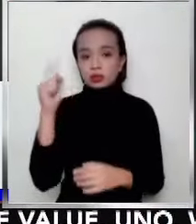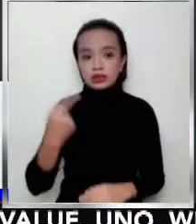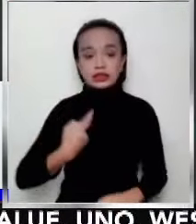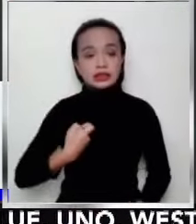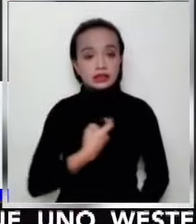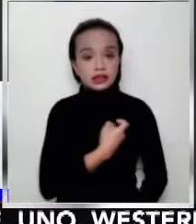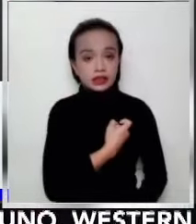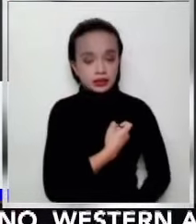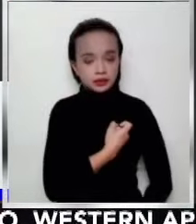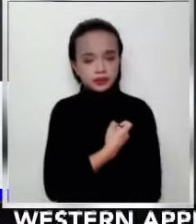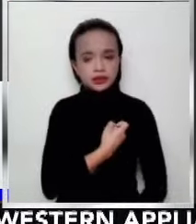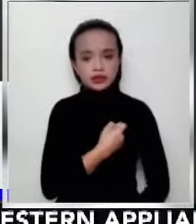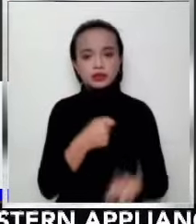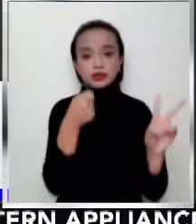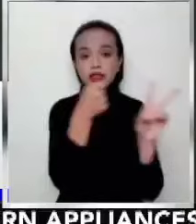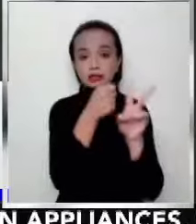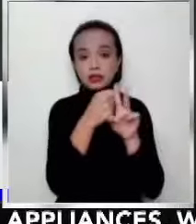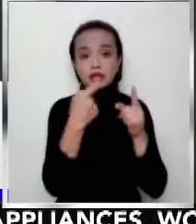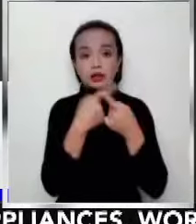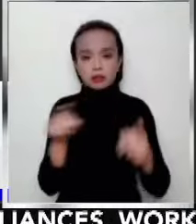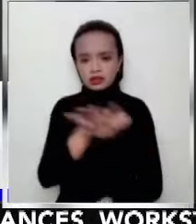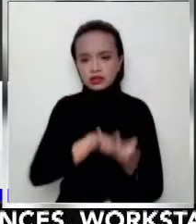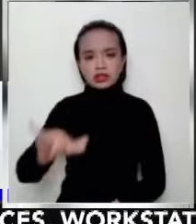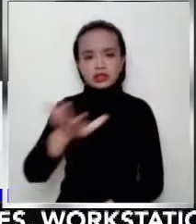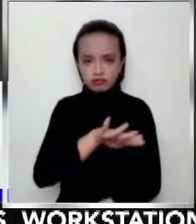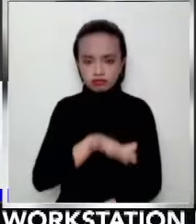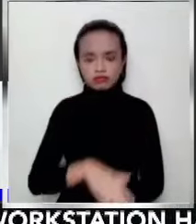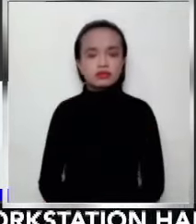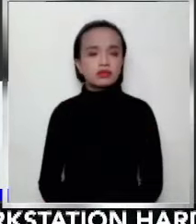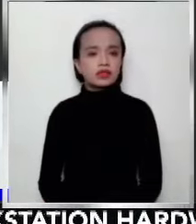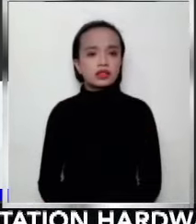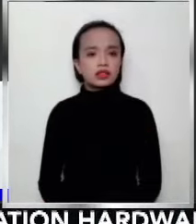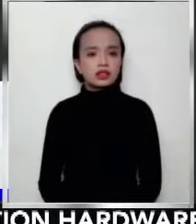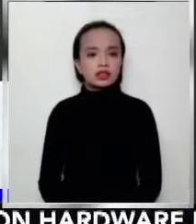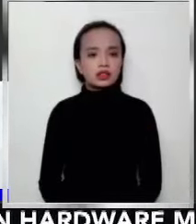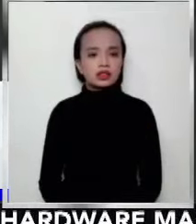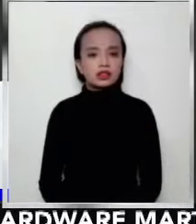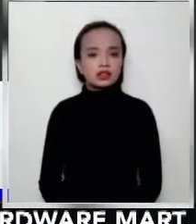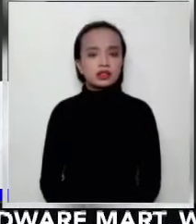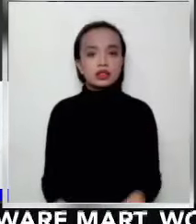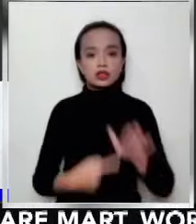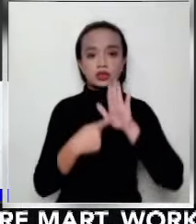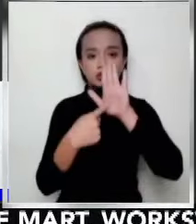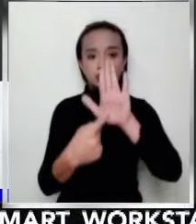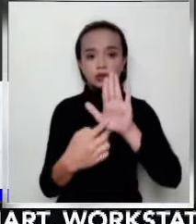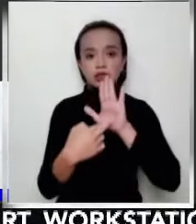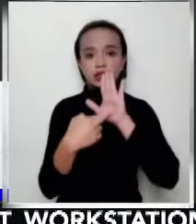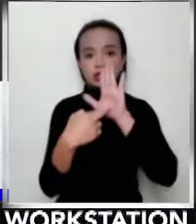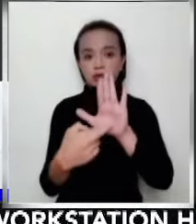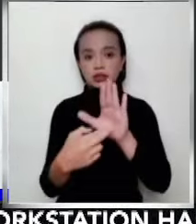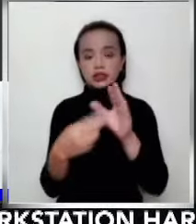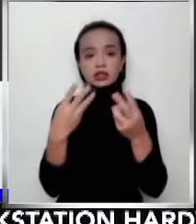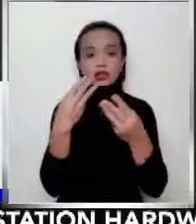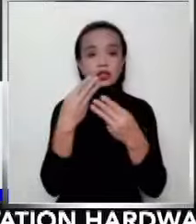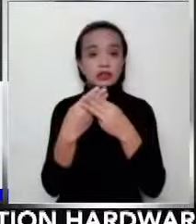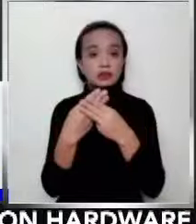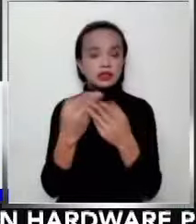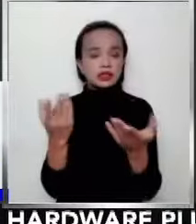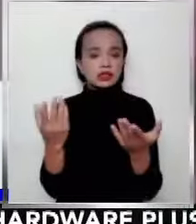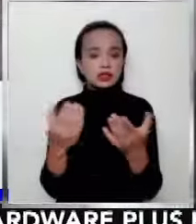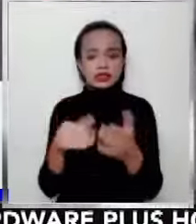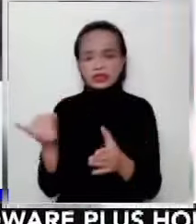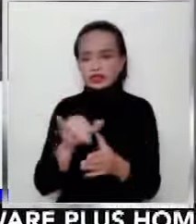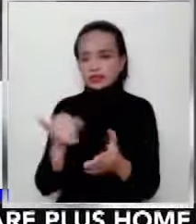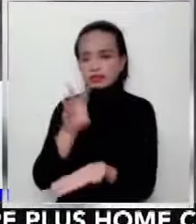victim, but the entire city. No? Na-portray niya yung city na as if haven ito ng